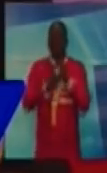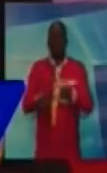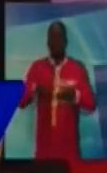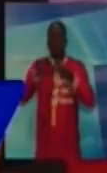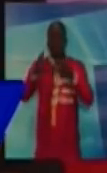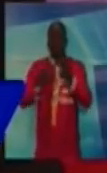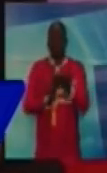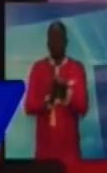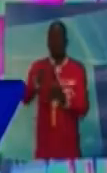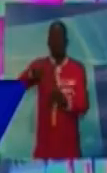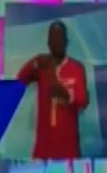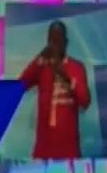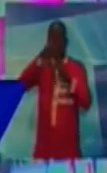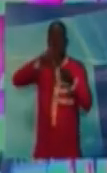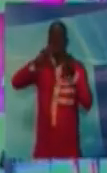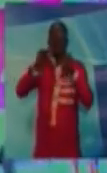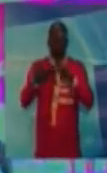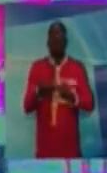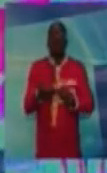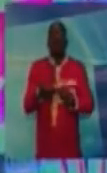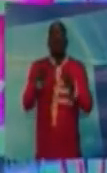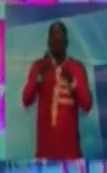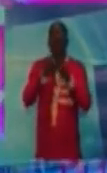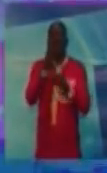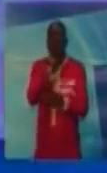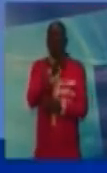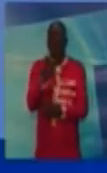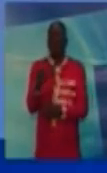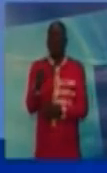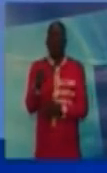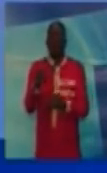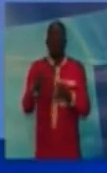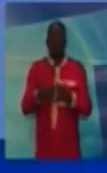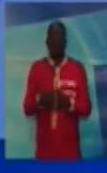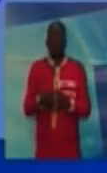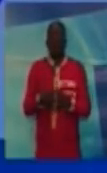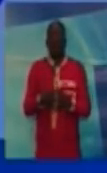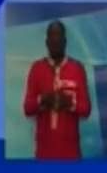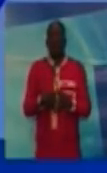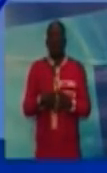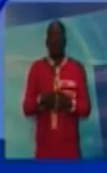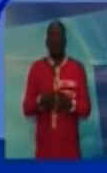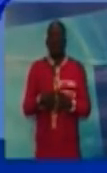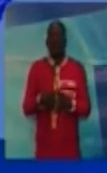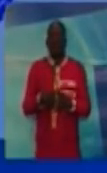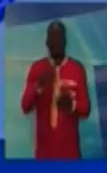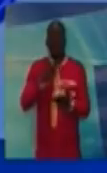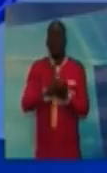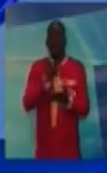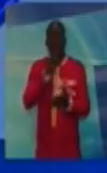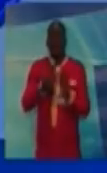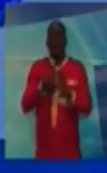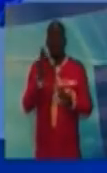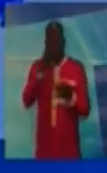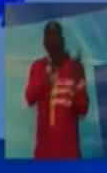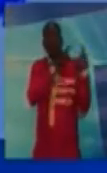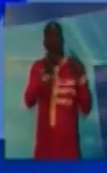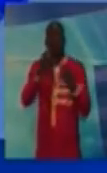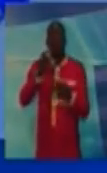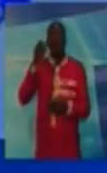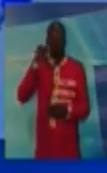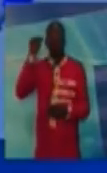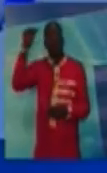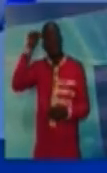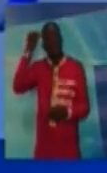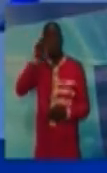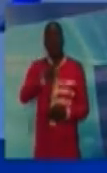données par des spécialistes du numérique au Burkina Faso. Et c'est parti depuis hier au Caire en Égypte